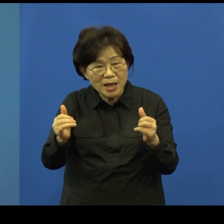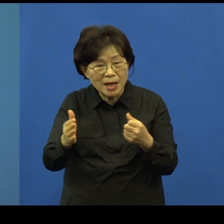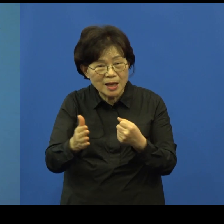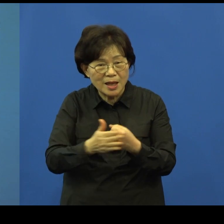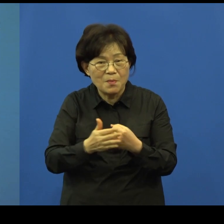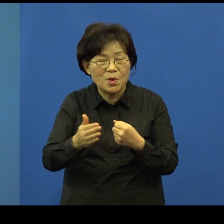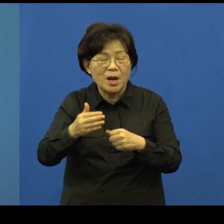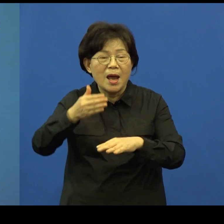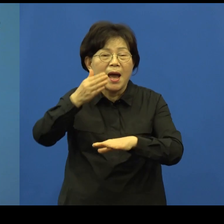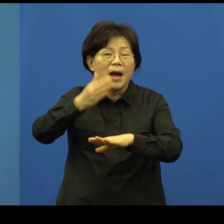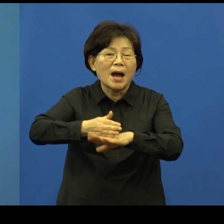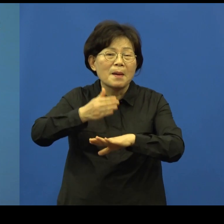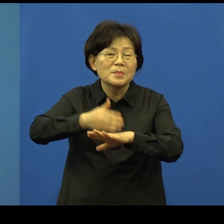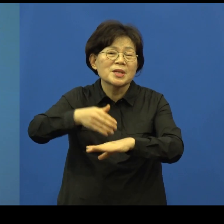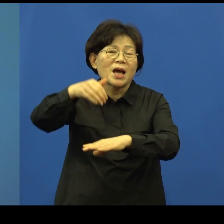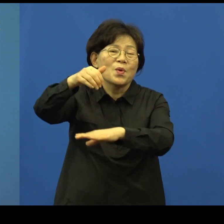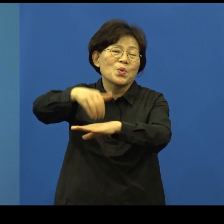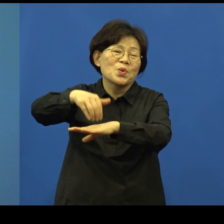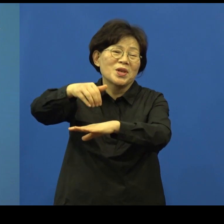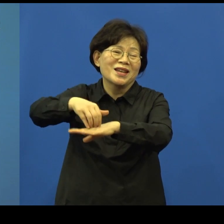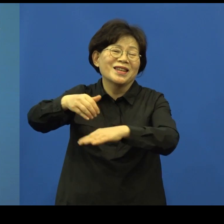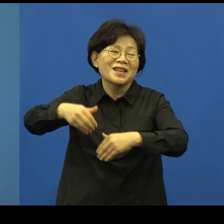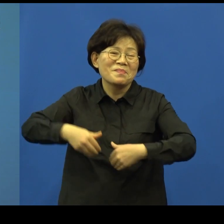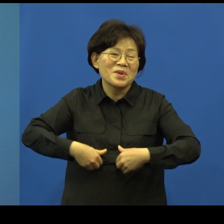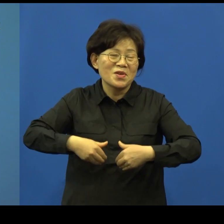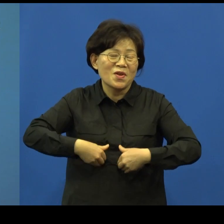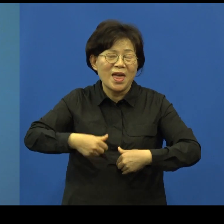이 훈련을 해야 돼요. 감사로. 우리가 옛